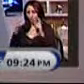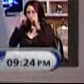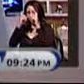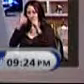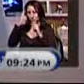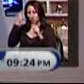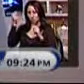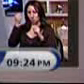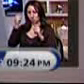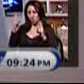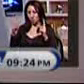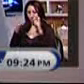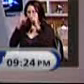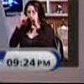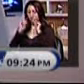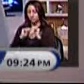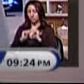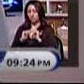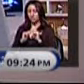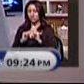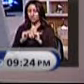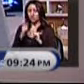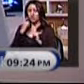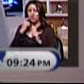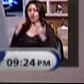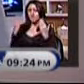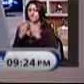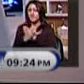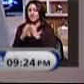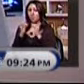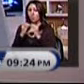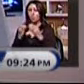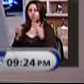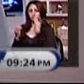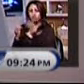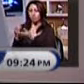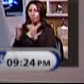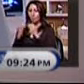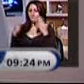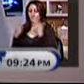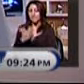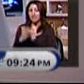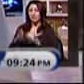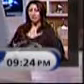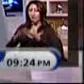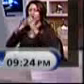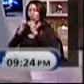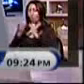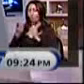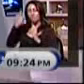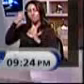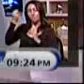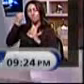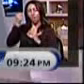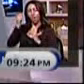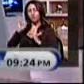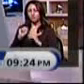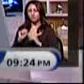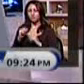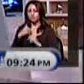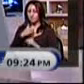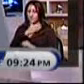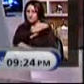والهجوم فقط دون ان تقدم البديل، شايف ايه البدائل اللي قدمتها مثلا جبهة الانقاذ حتى الان؟ اولا احنا مش يعني انا لست عضوا